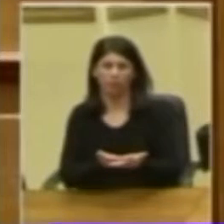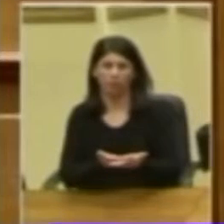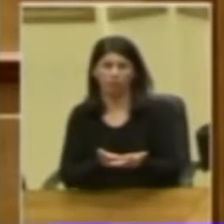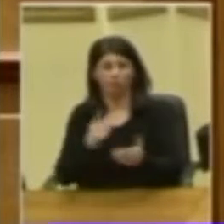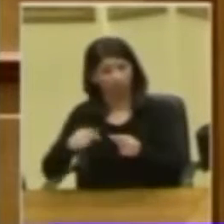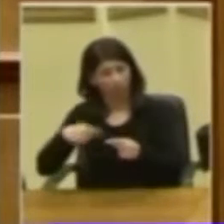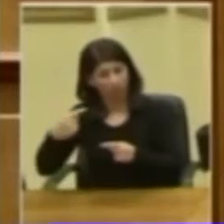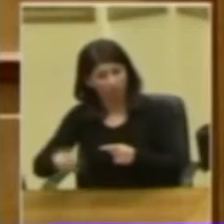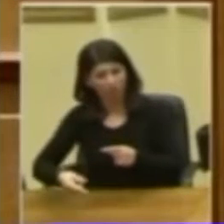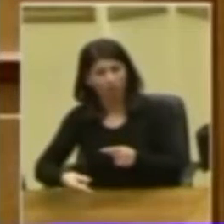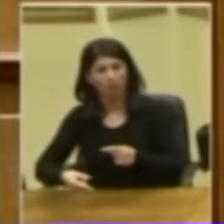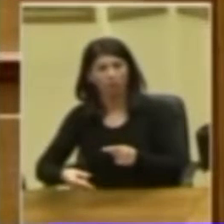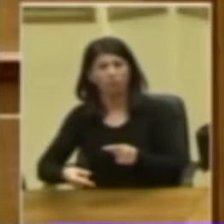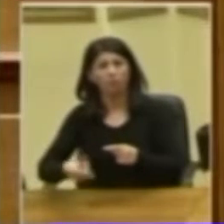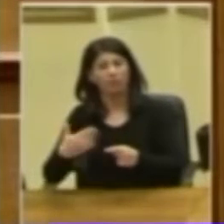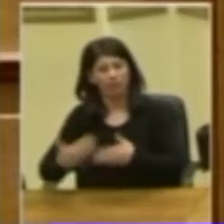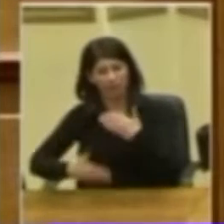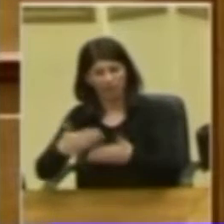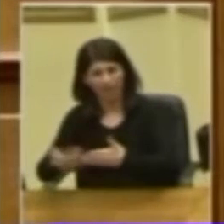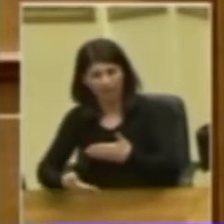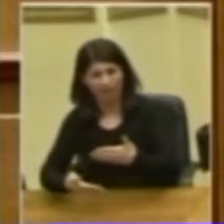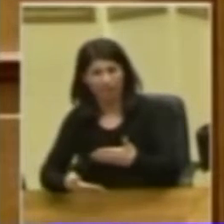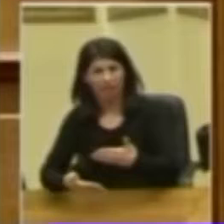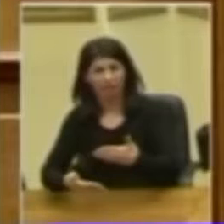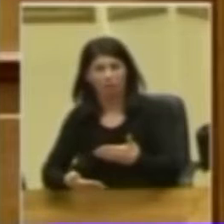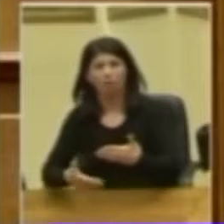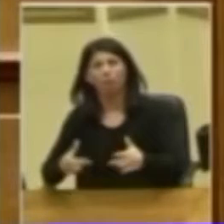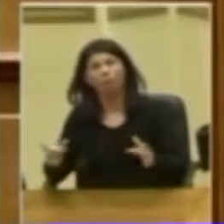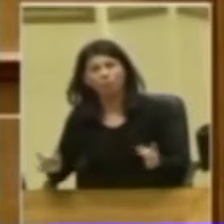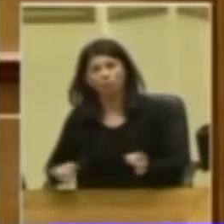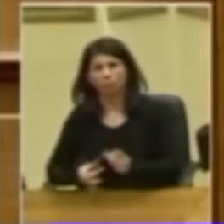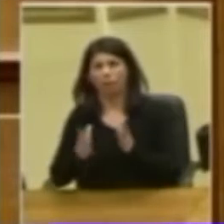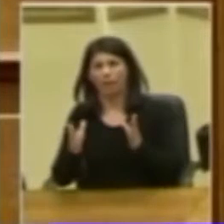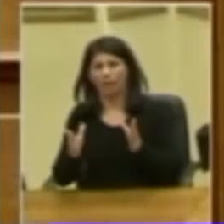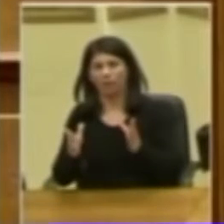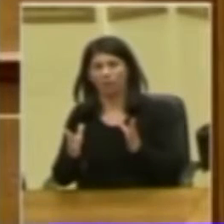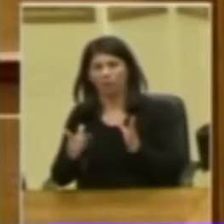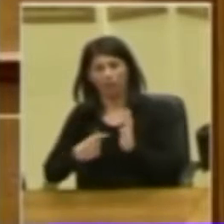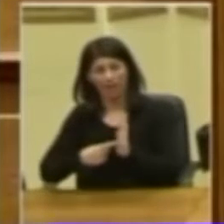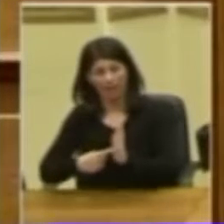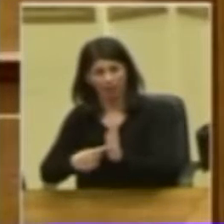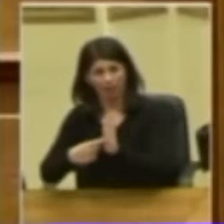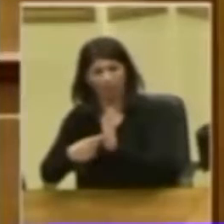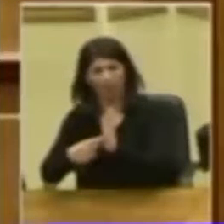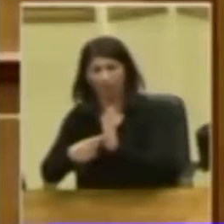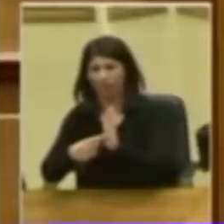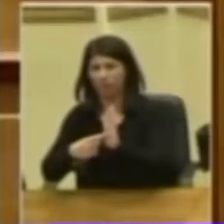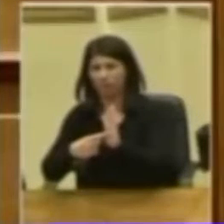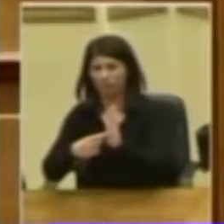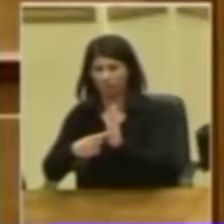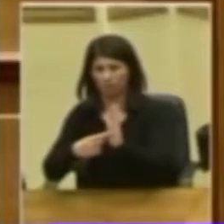και ακολούθησε μία διαδικασία η οποία τουλάχιστον ανέδειξε